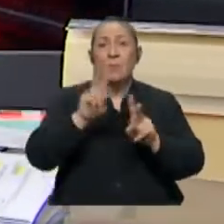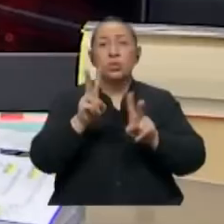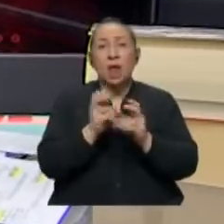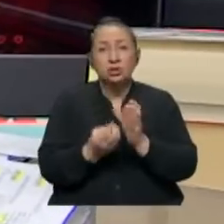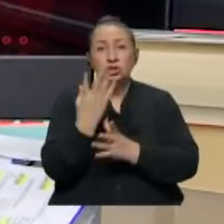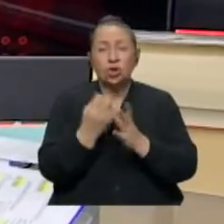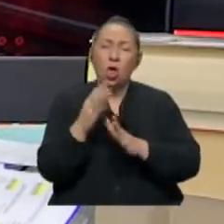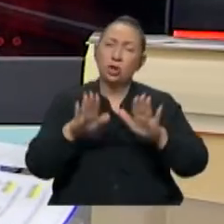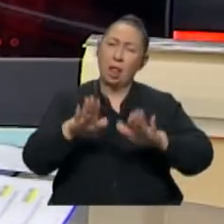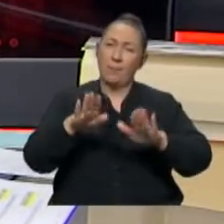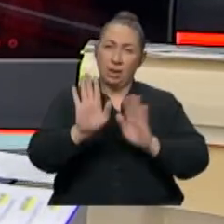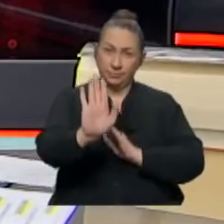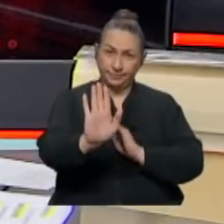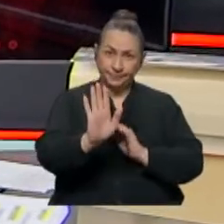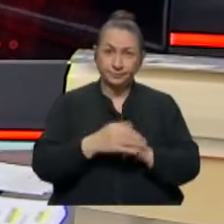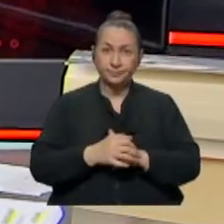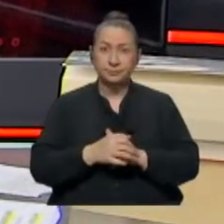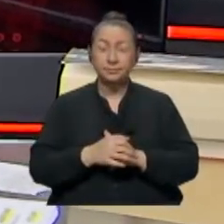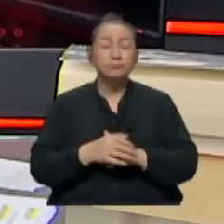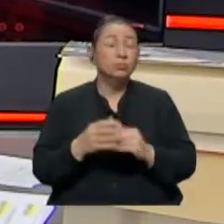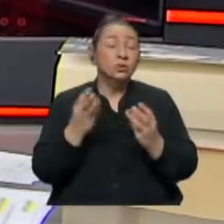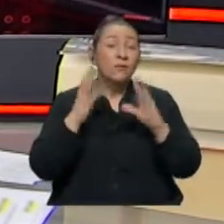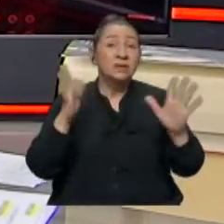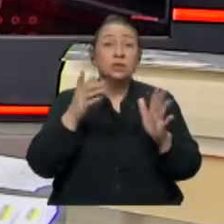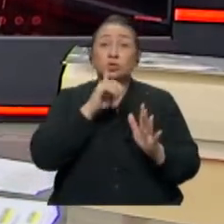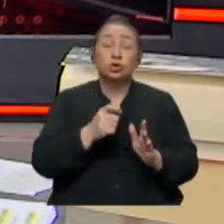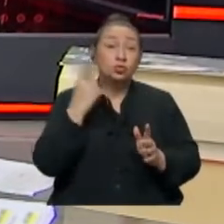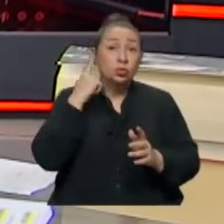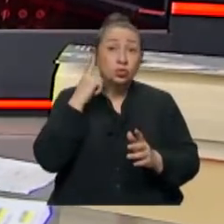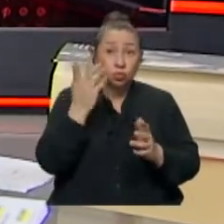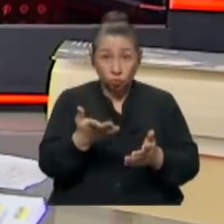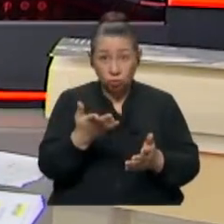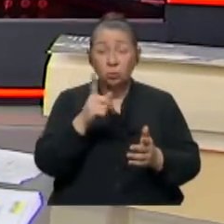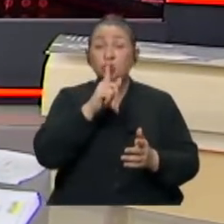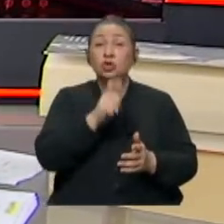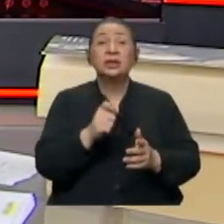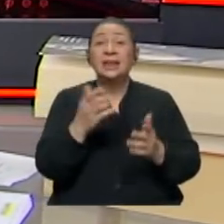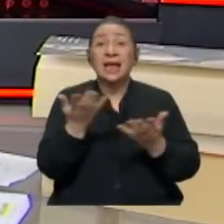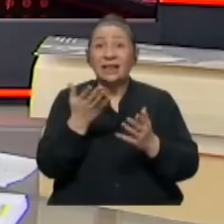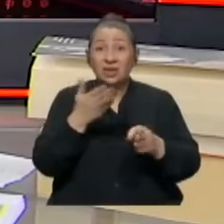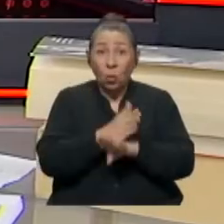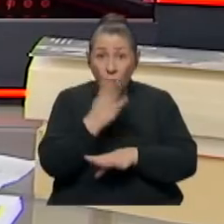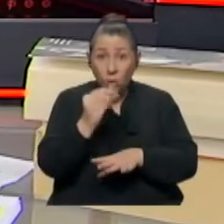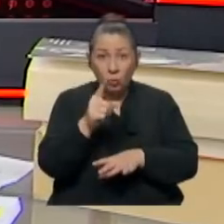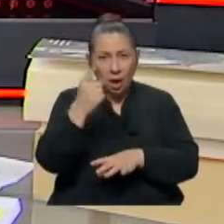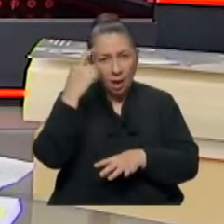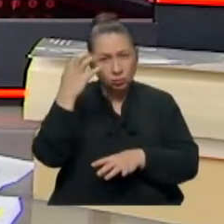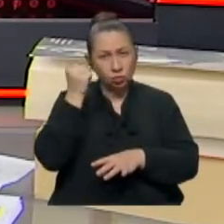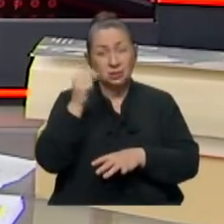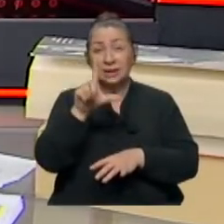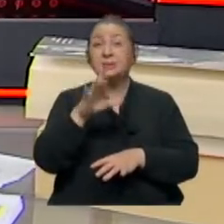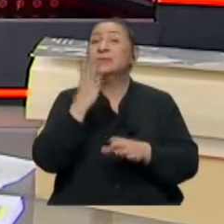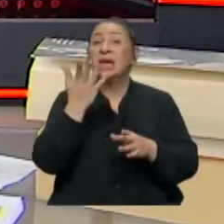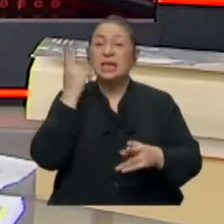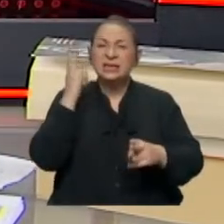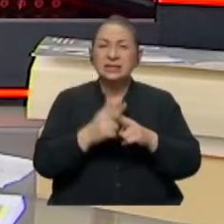ortaya çıkıyor ortalama pek çok vaat duyuyorsunuz bu vaatlerin ne kadarı tutuyor onlar aklınızda tutmalısınız